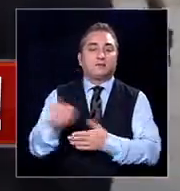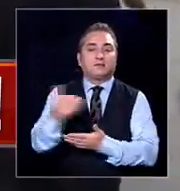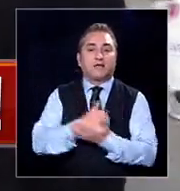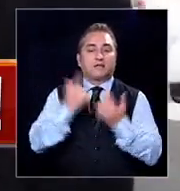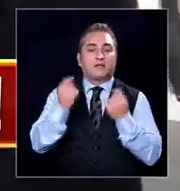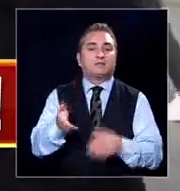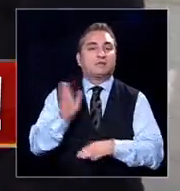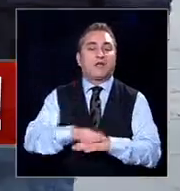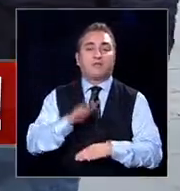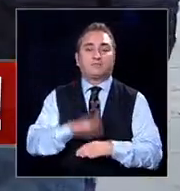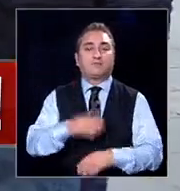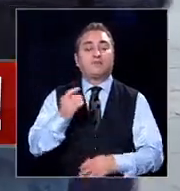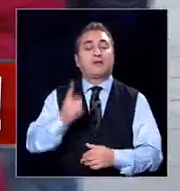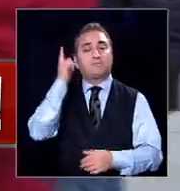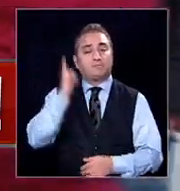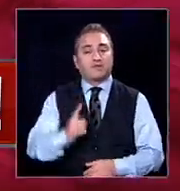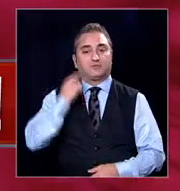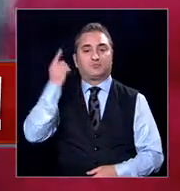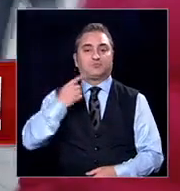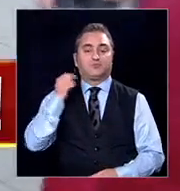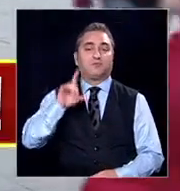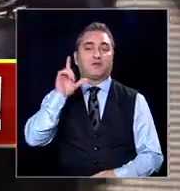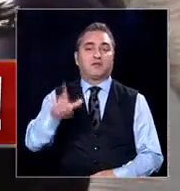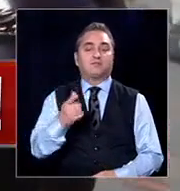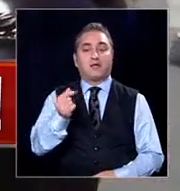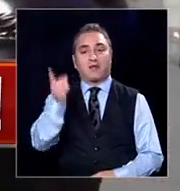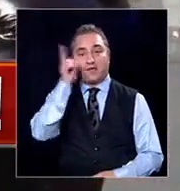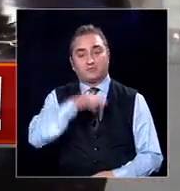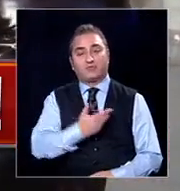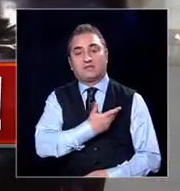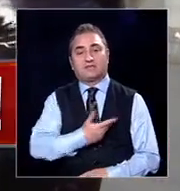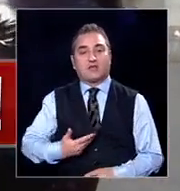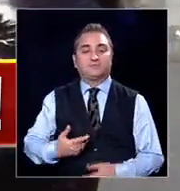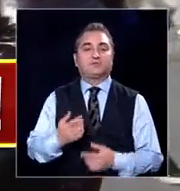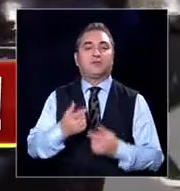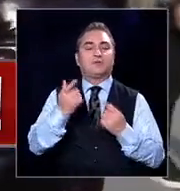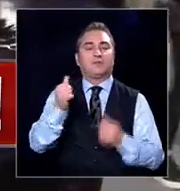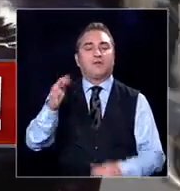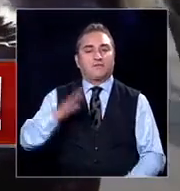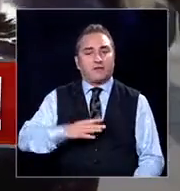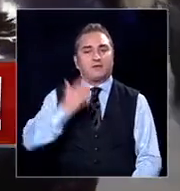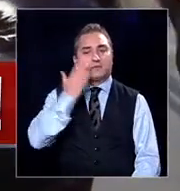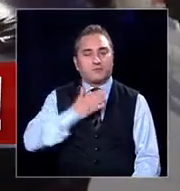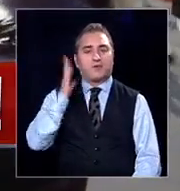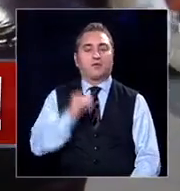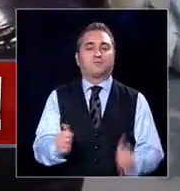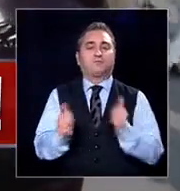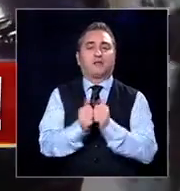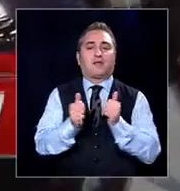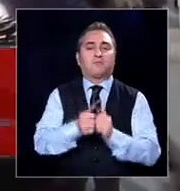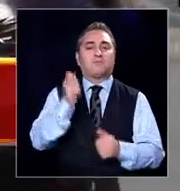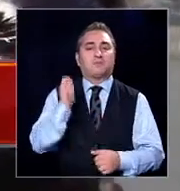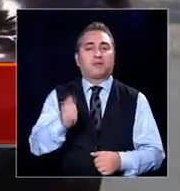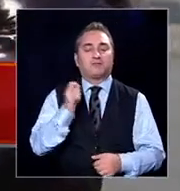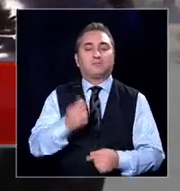durmuyorlar? Baştan onu düşünecek. Yanlış. Paramız için sevmiş o zaman. Para için mi duruyorlar? Varlıkta yoklukta beraber bir şey değiller ya. Ne olur